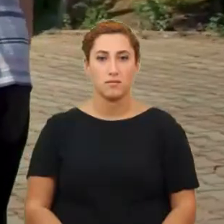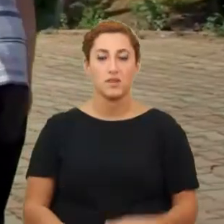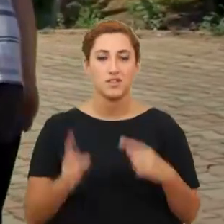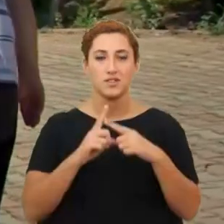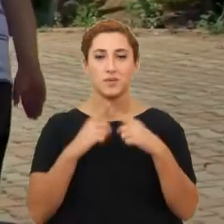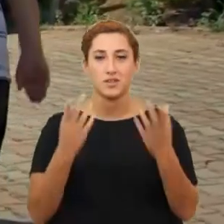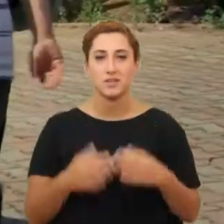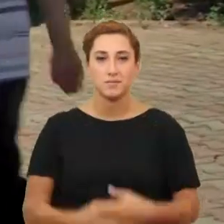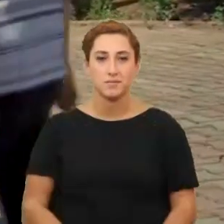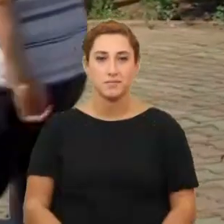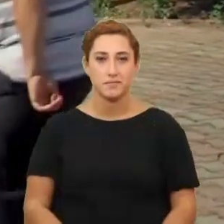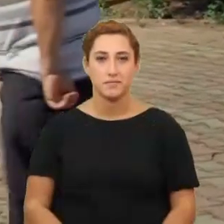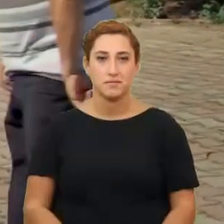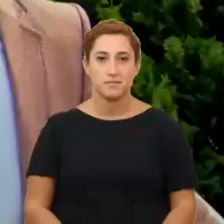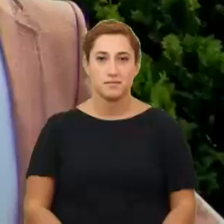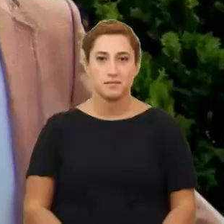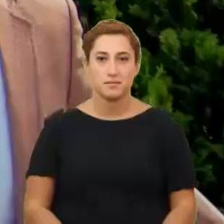Şükrü.